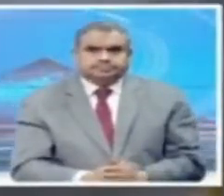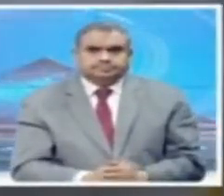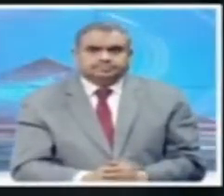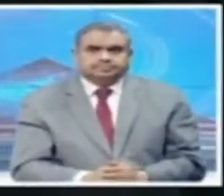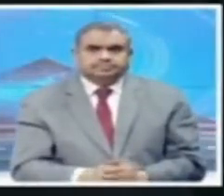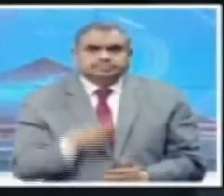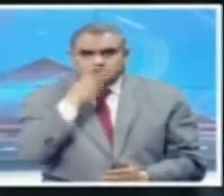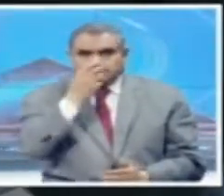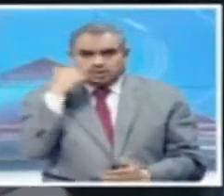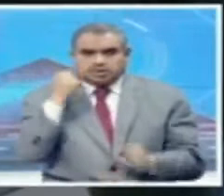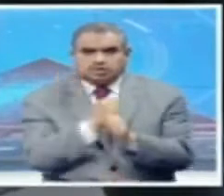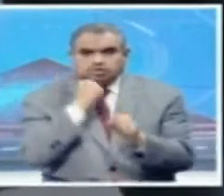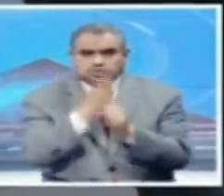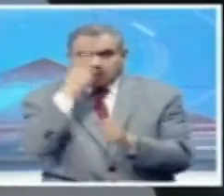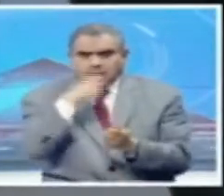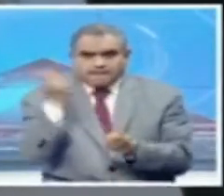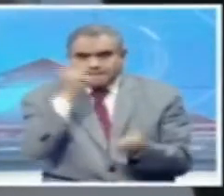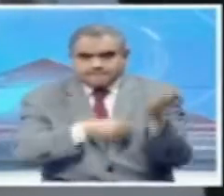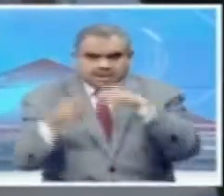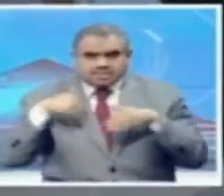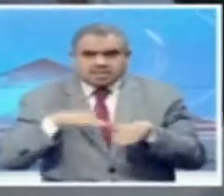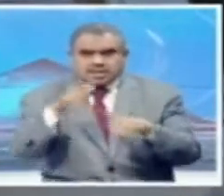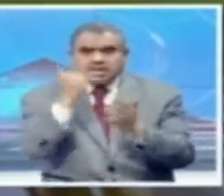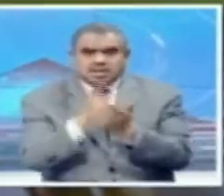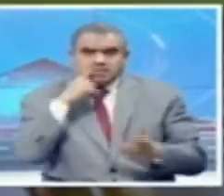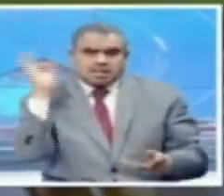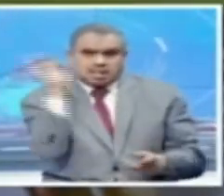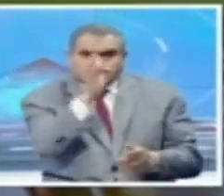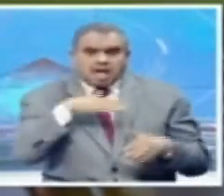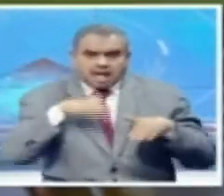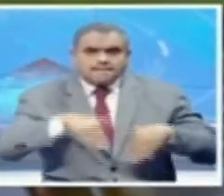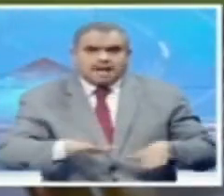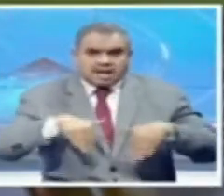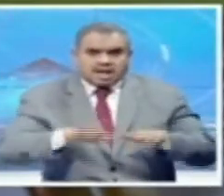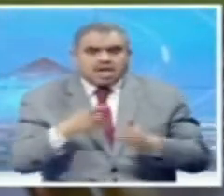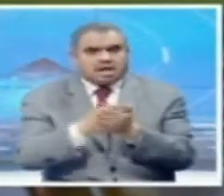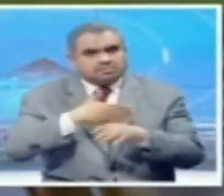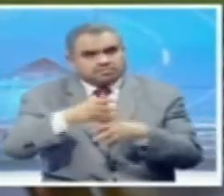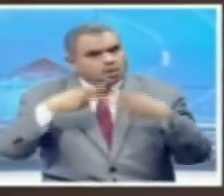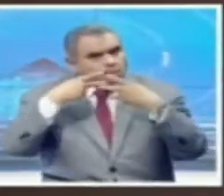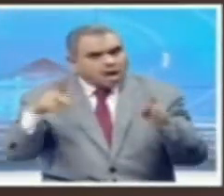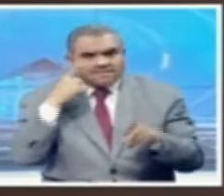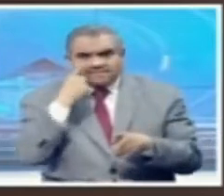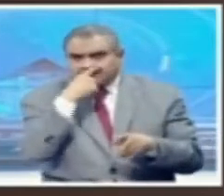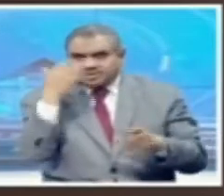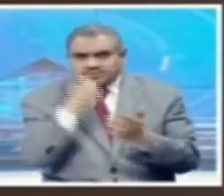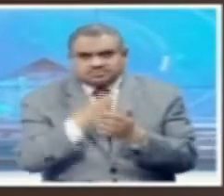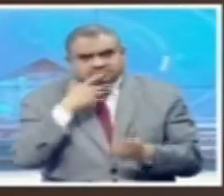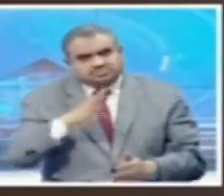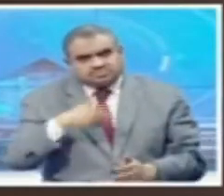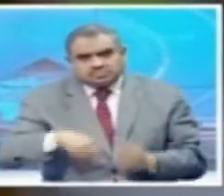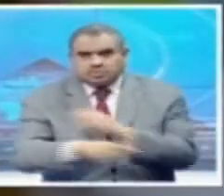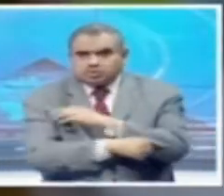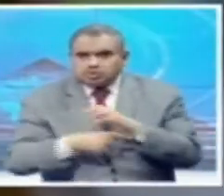أنا كنت شغالة في مصنع ملابس، قلت لهم إن أنا عايزة مكنة خياطة، محدش تأخر عني تماما، وخلال يعني اسبوع